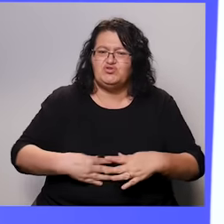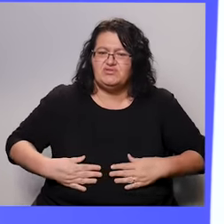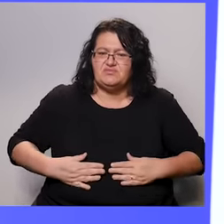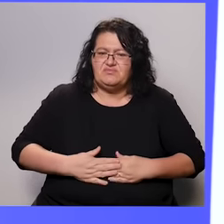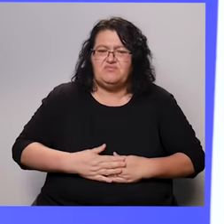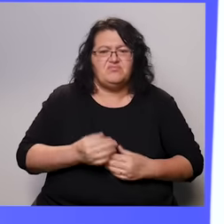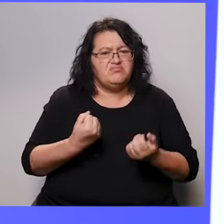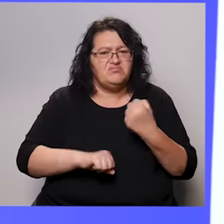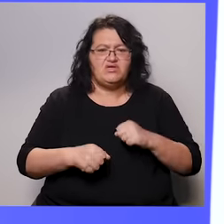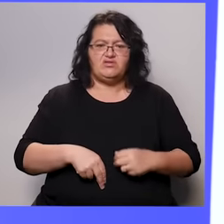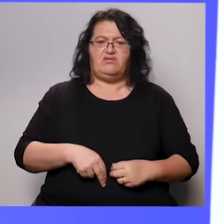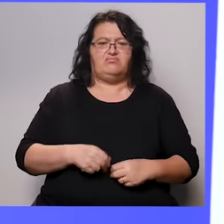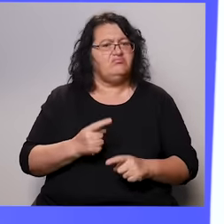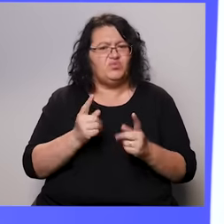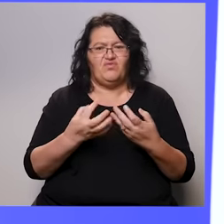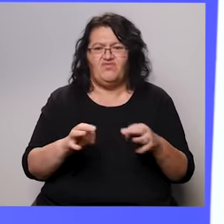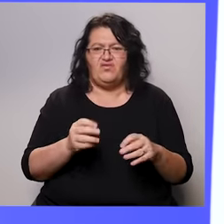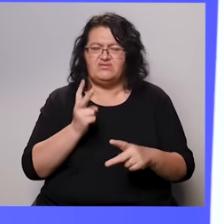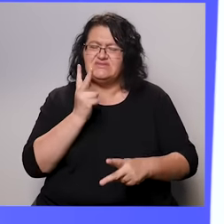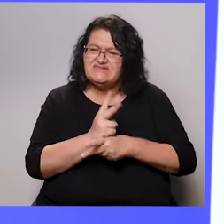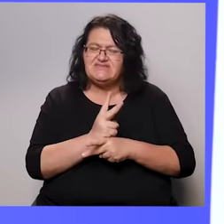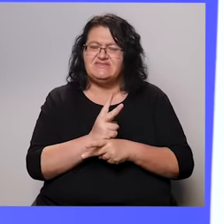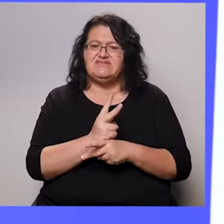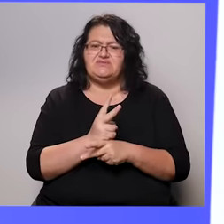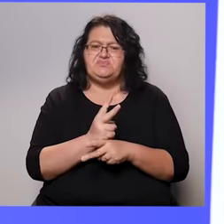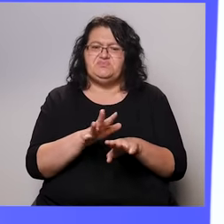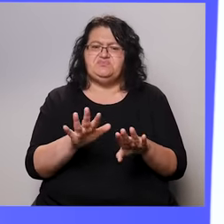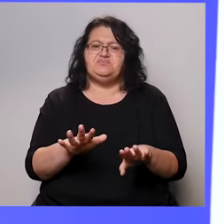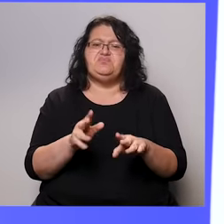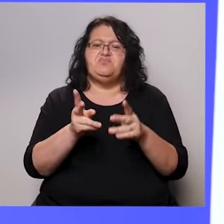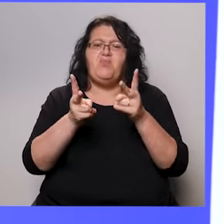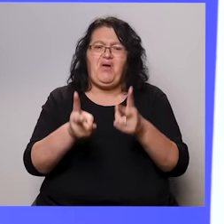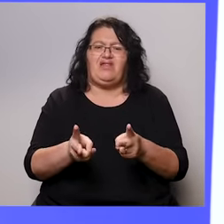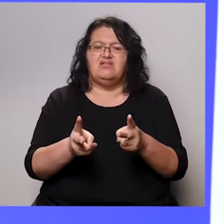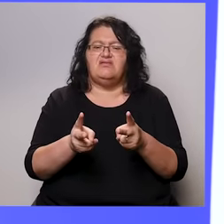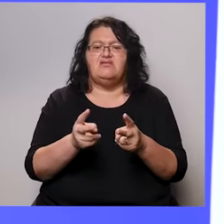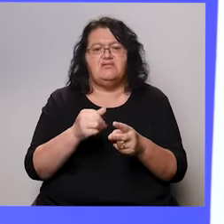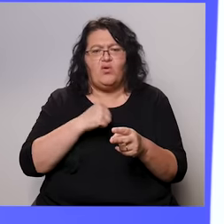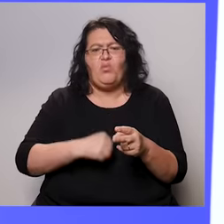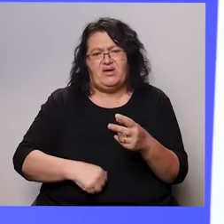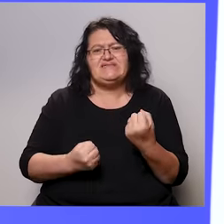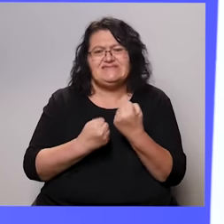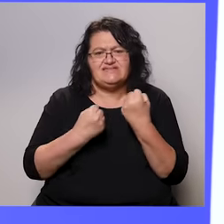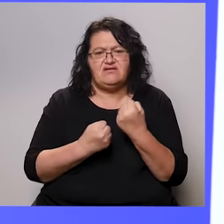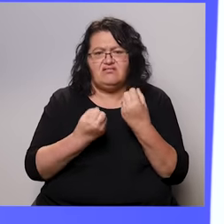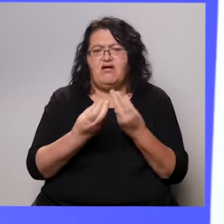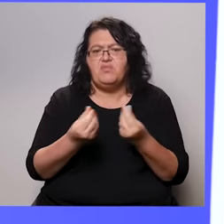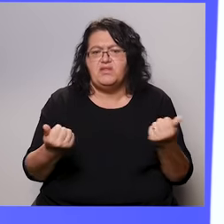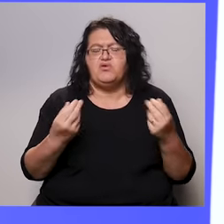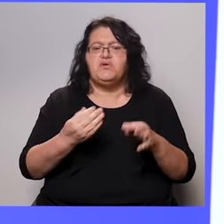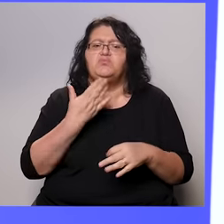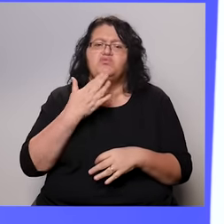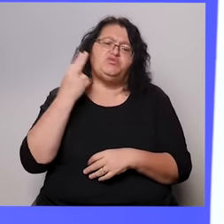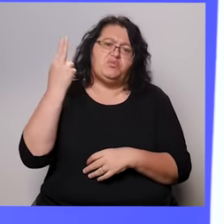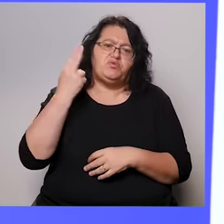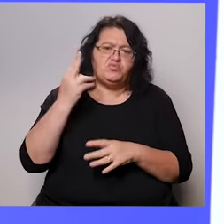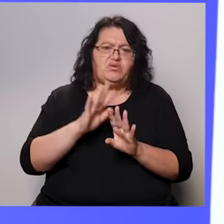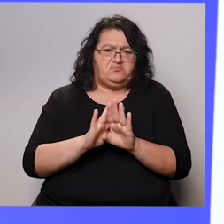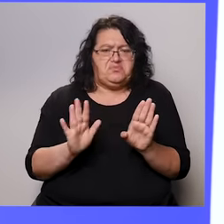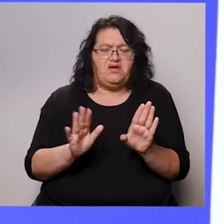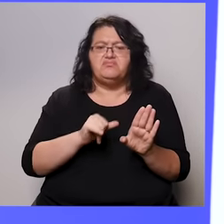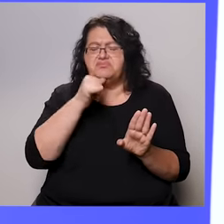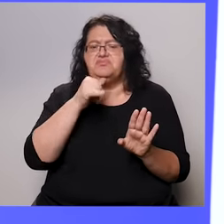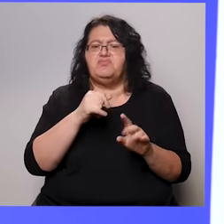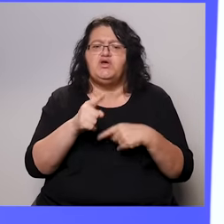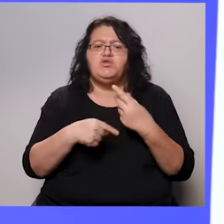se miște, nu putea să se îndrepte cum trebuie. A fost foarte greu, foarte greu a fost intervenția. Am trecut cu bine, mulțumim Domnului.